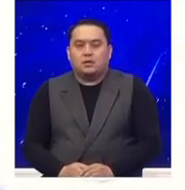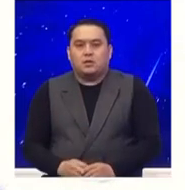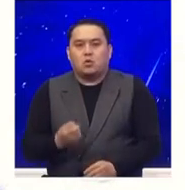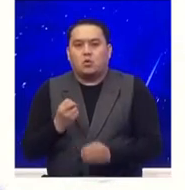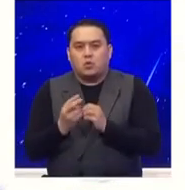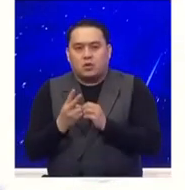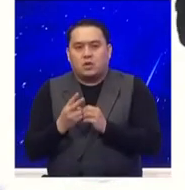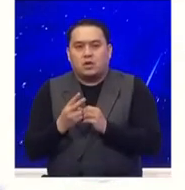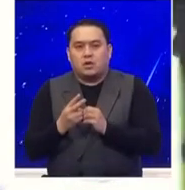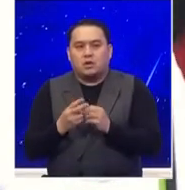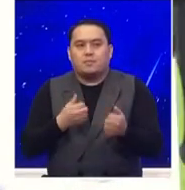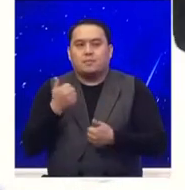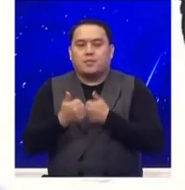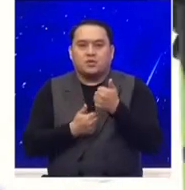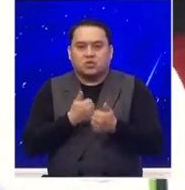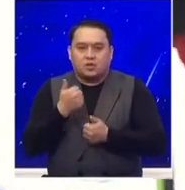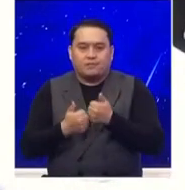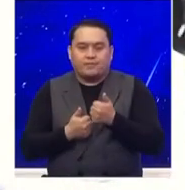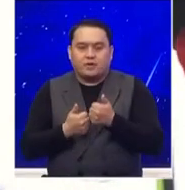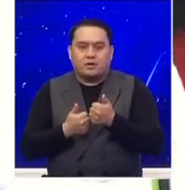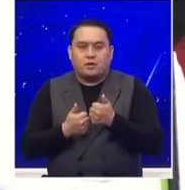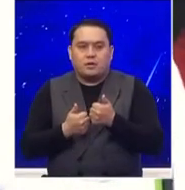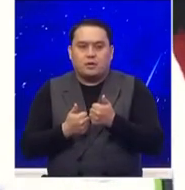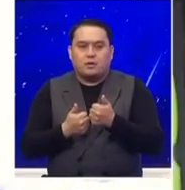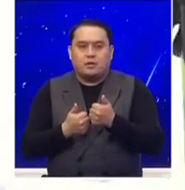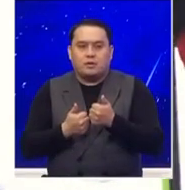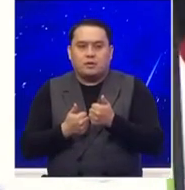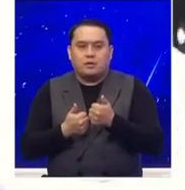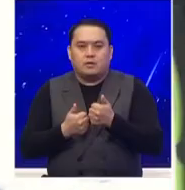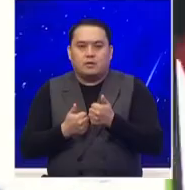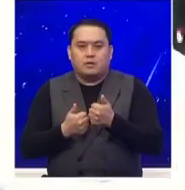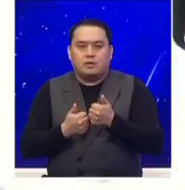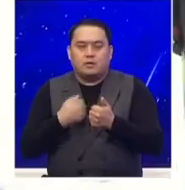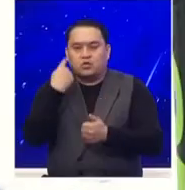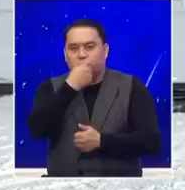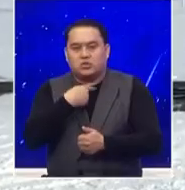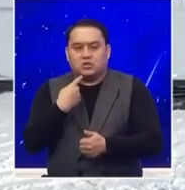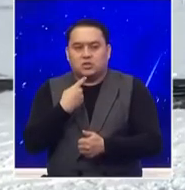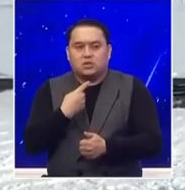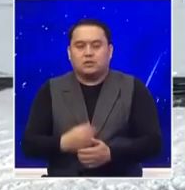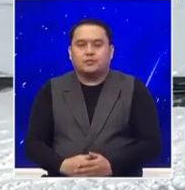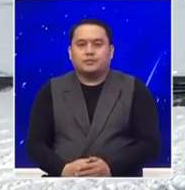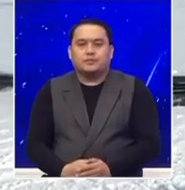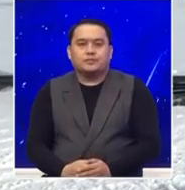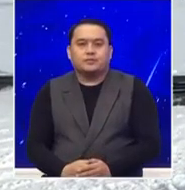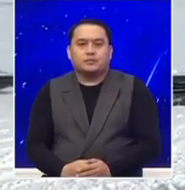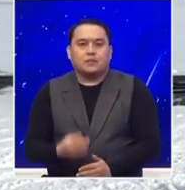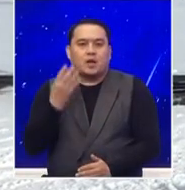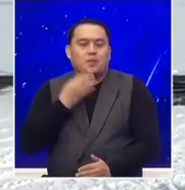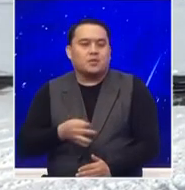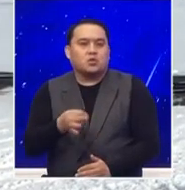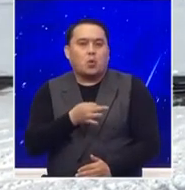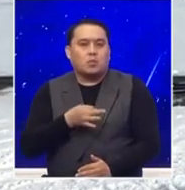12 жарым. Мастарт мен сол жекеле жарысты жақсы көрем. Алматы облысының жастар құрама